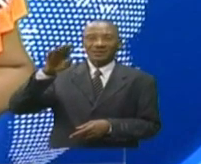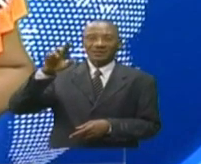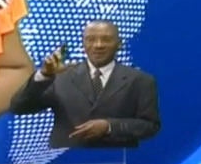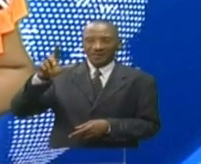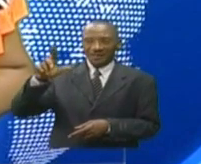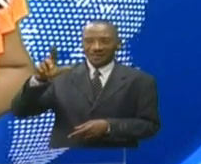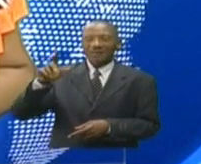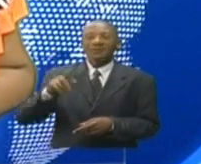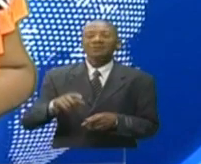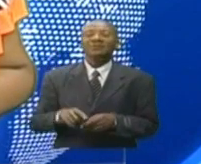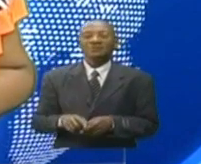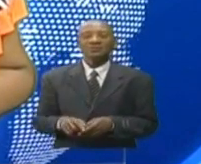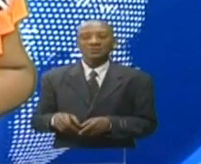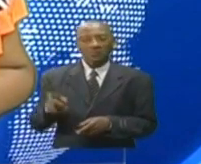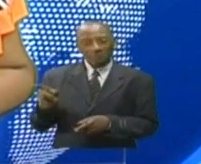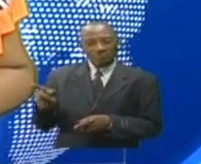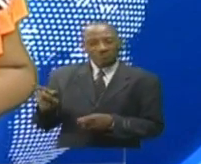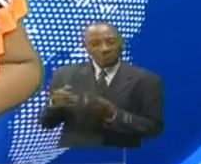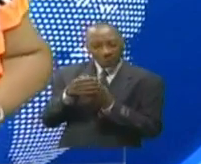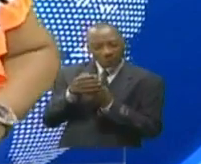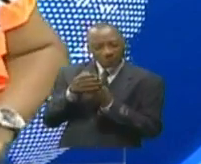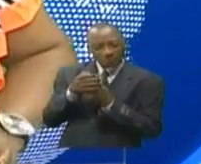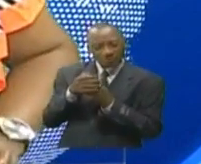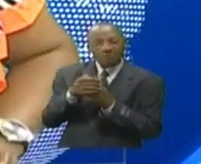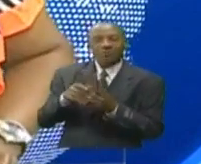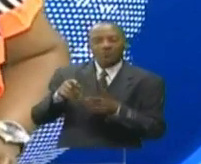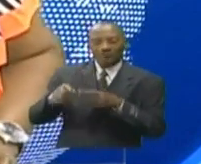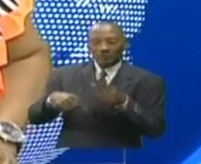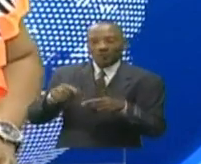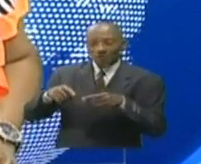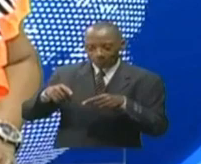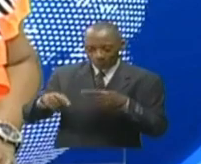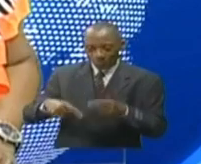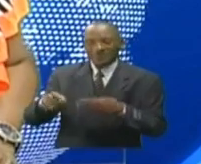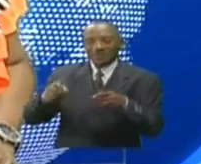faire enrôler en vue des échéances électorales à venir.